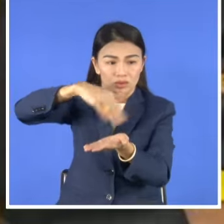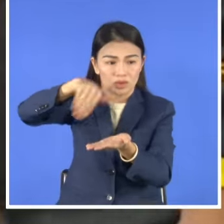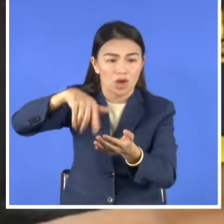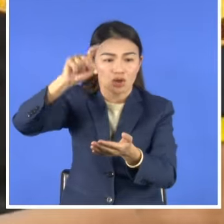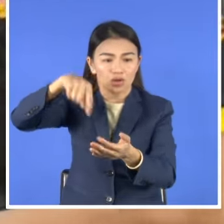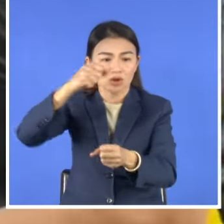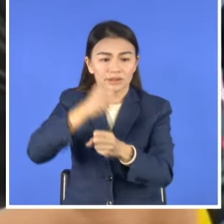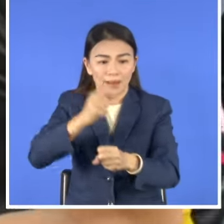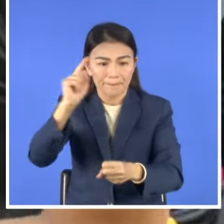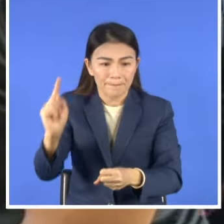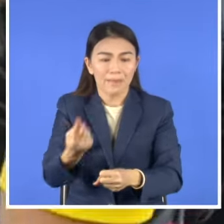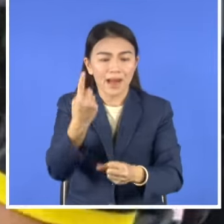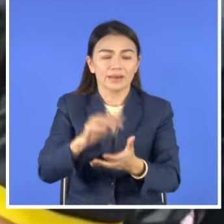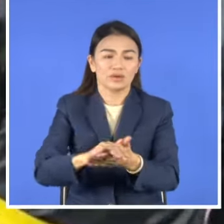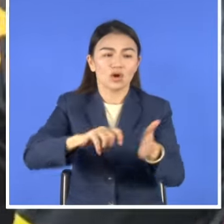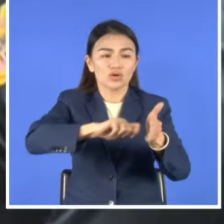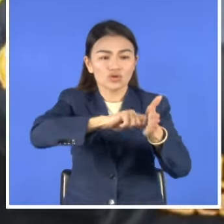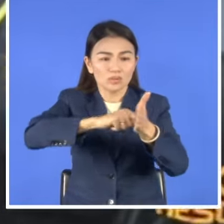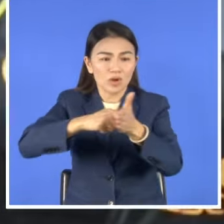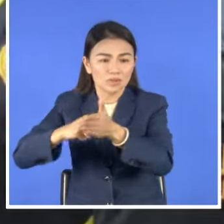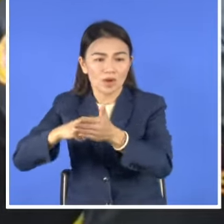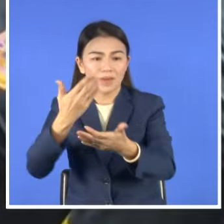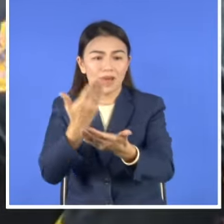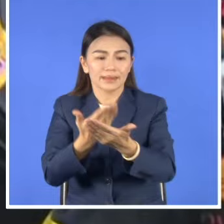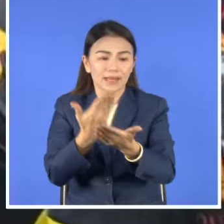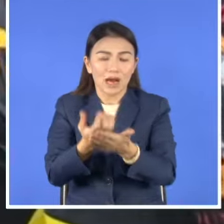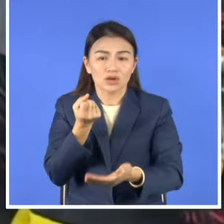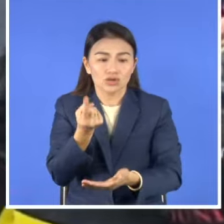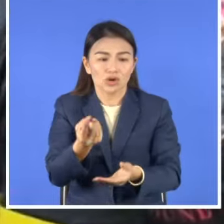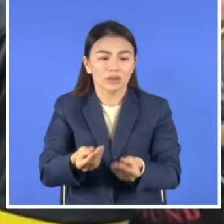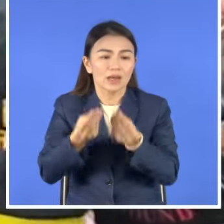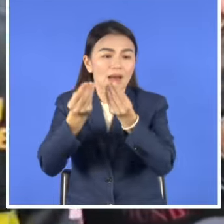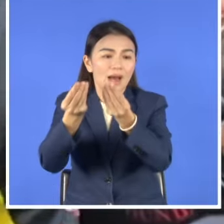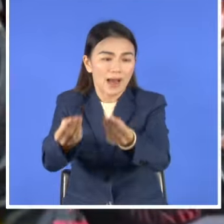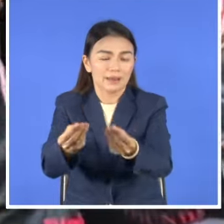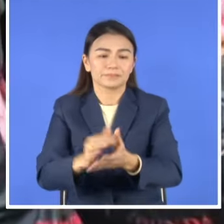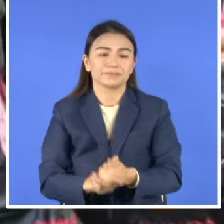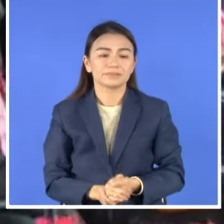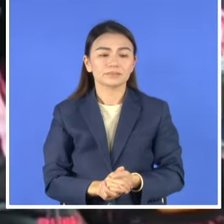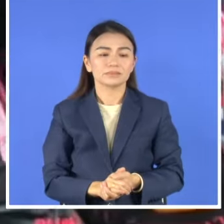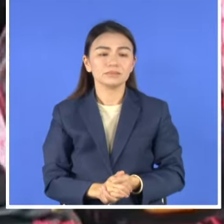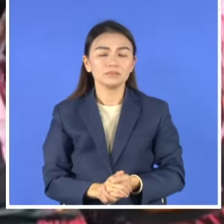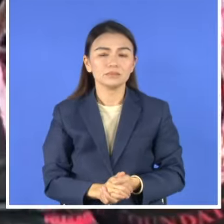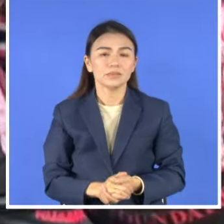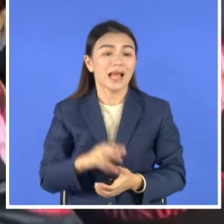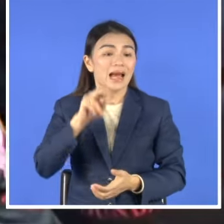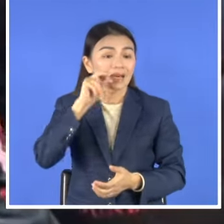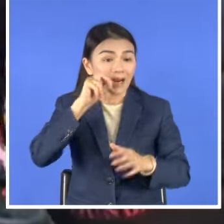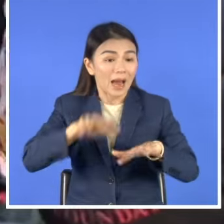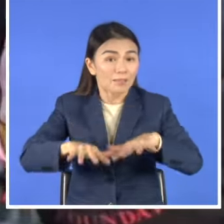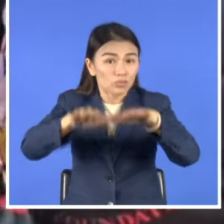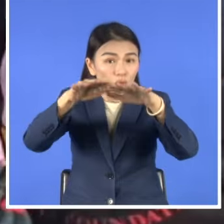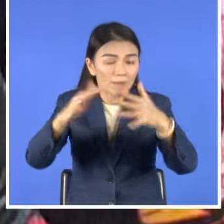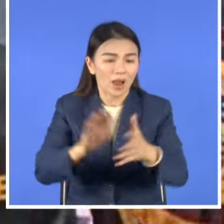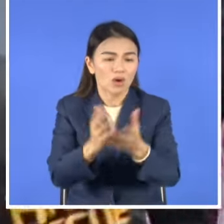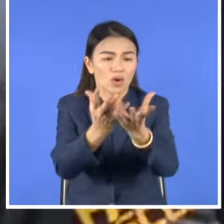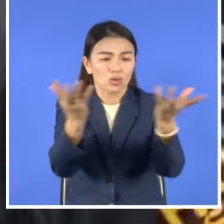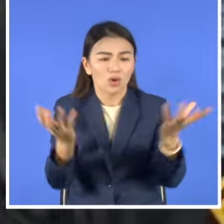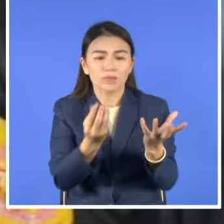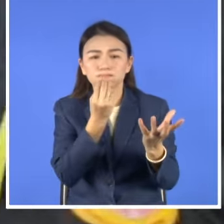ขึ้นมาใหม่ซ่อมแซมขึ้นมาใหม่มอบเป็นเงินสดๆให้แบบนี้เลยค่ะล้านบาทนะครับคว่าหลน้ำช้างก็ไม่มีแหล่งอาหาร